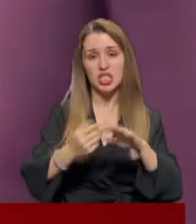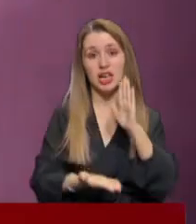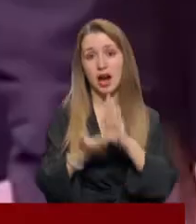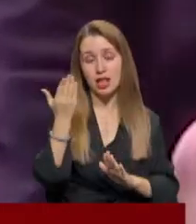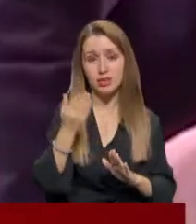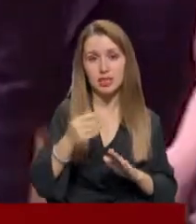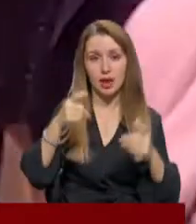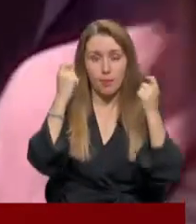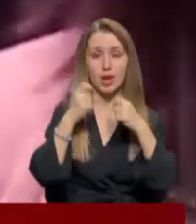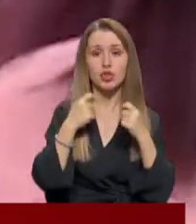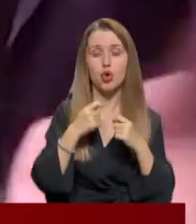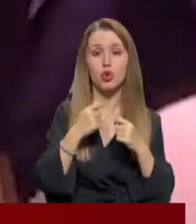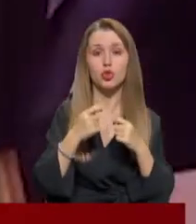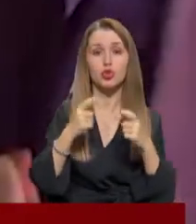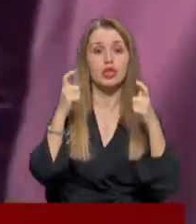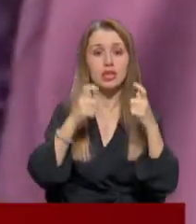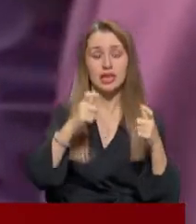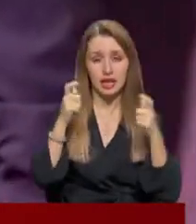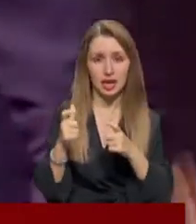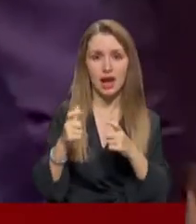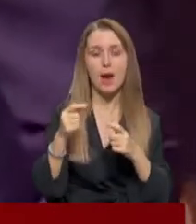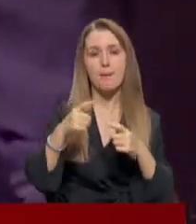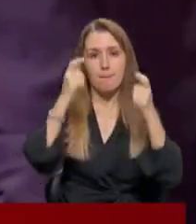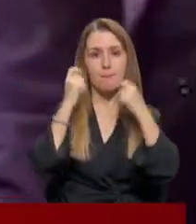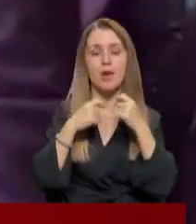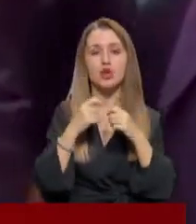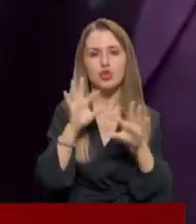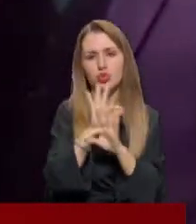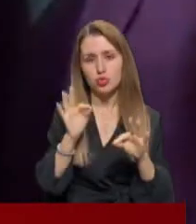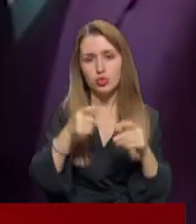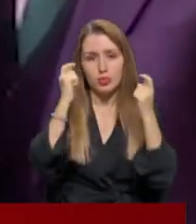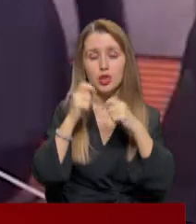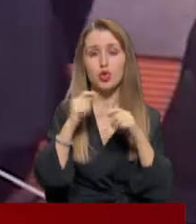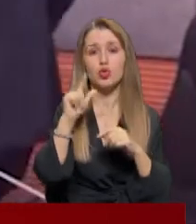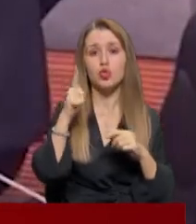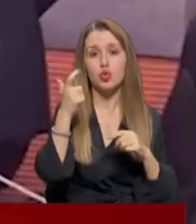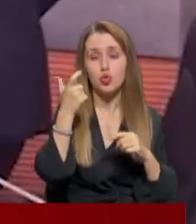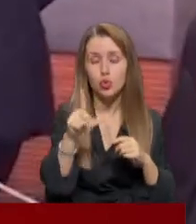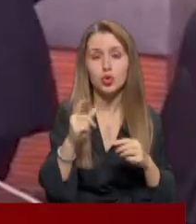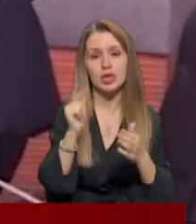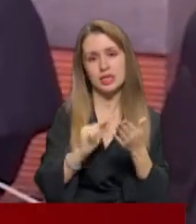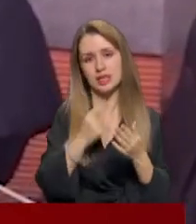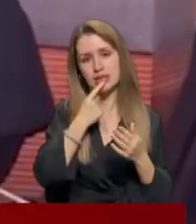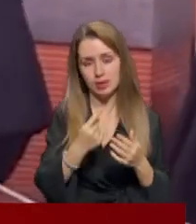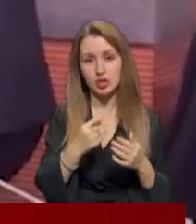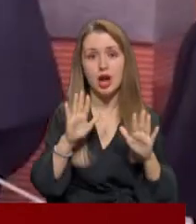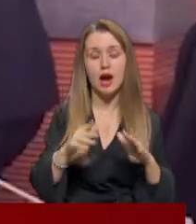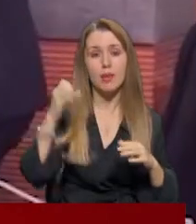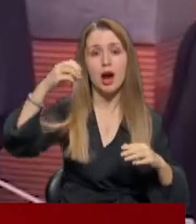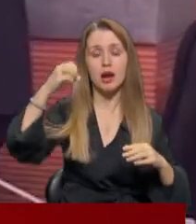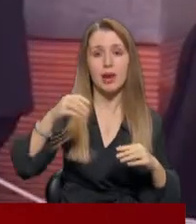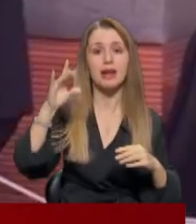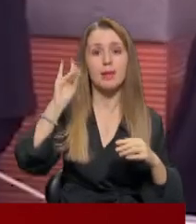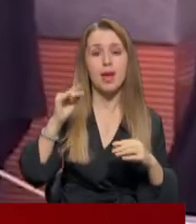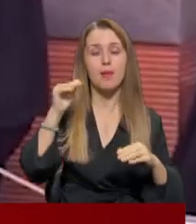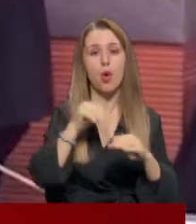kaldırılmasını, başörtülü ibaresinin yerine de başörtülü ya da başörtüsüz yazılmasını teklif etmişti İYİ Parti ve CHP. Ama AK Parti ve